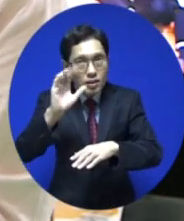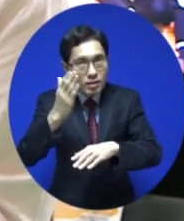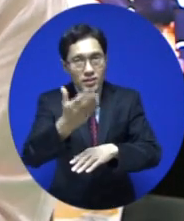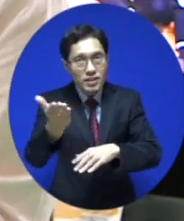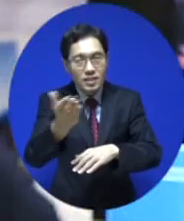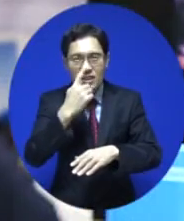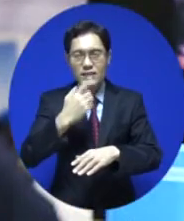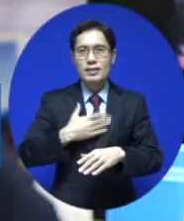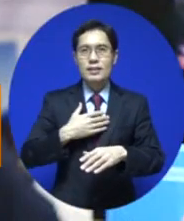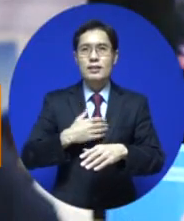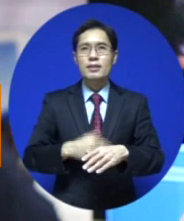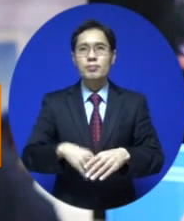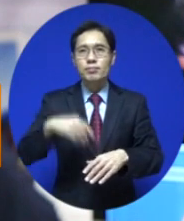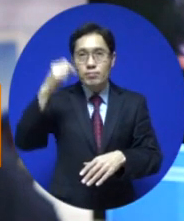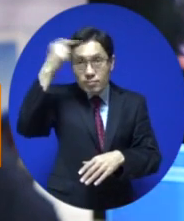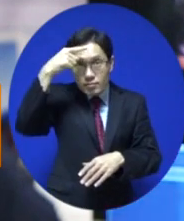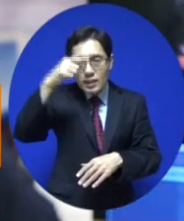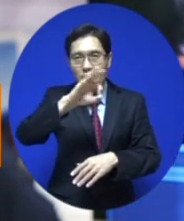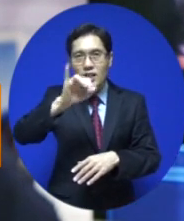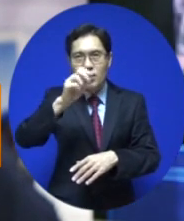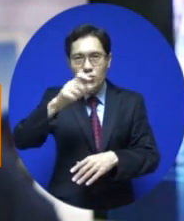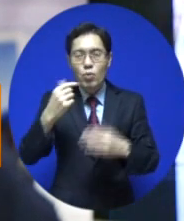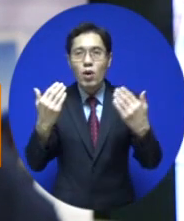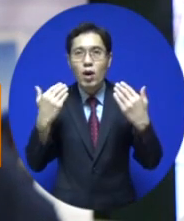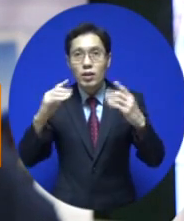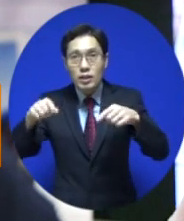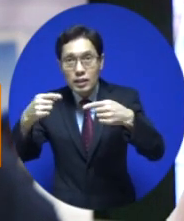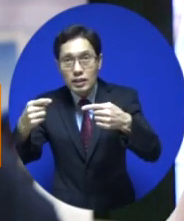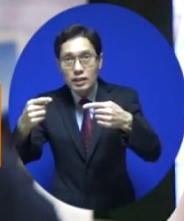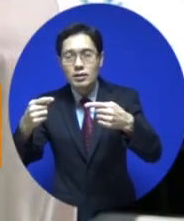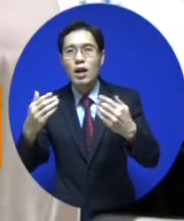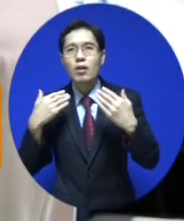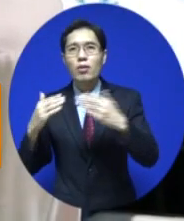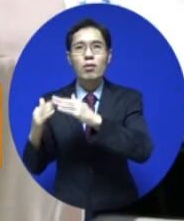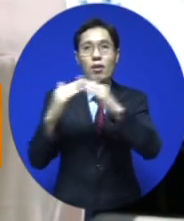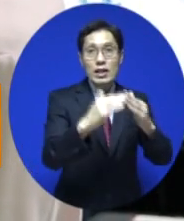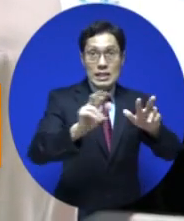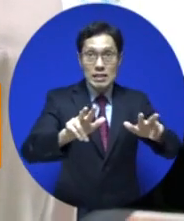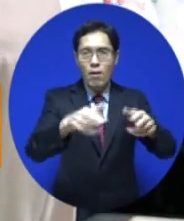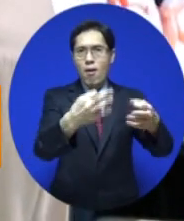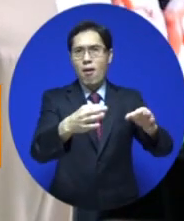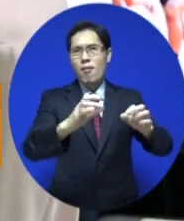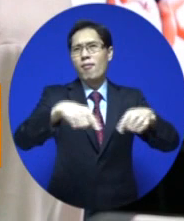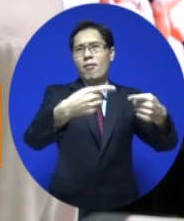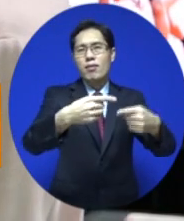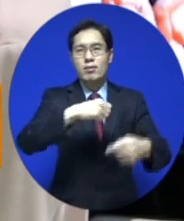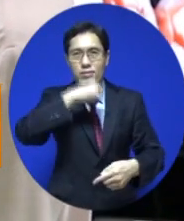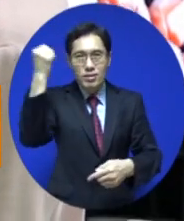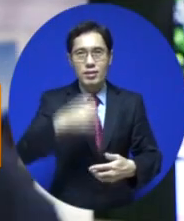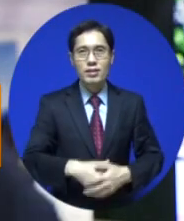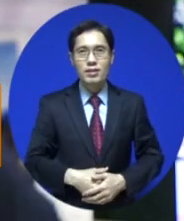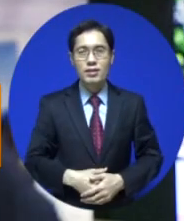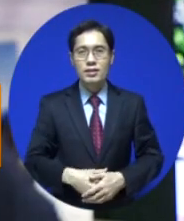셈이네요? 네, 저는 1학년 때 인문계 고등학교 다니다가 이제 전학을 와서 현재 은행에 취업을 했는데,